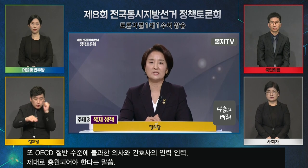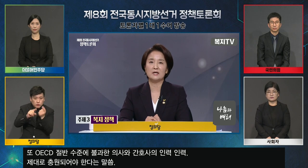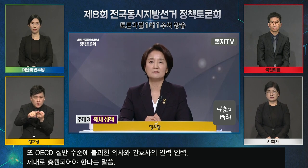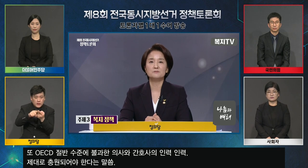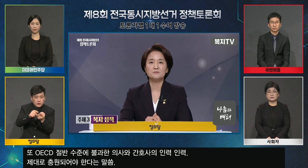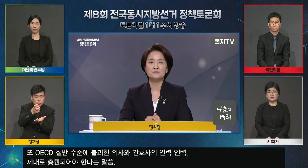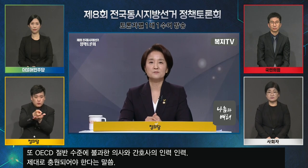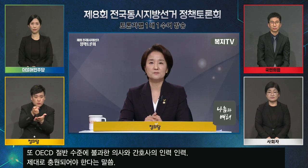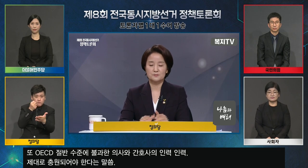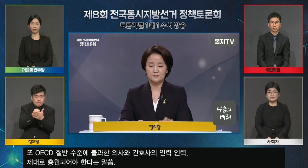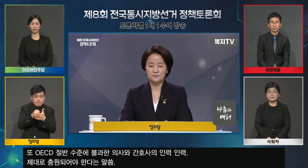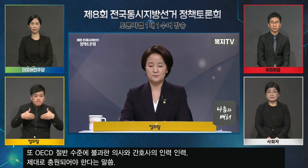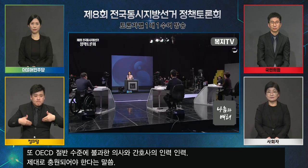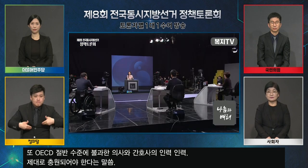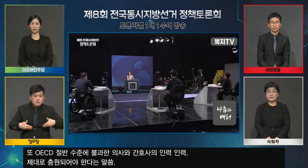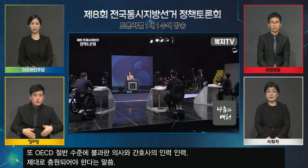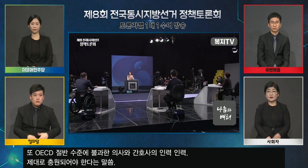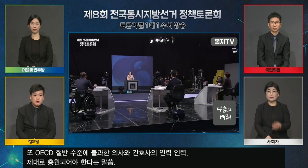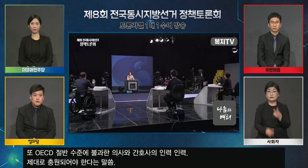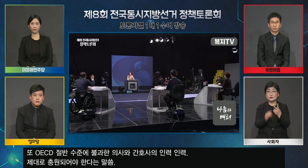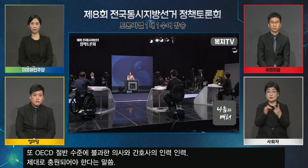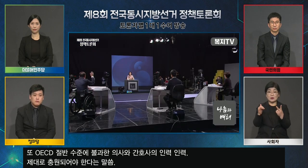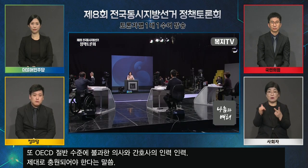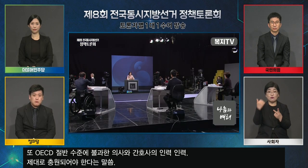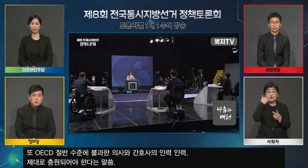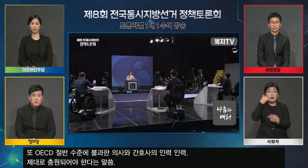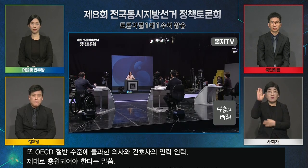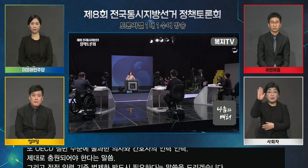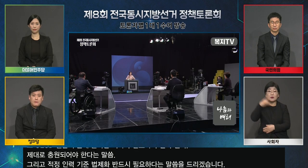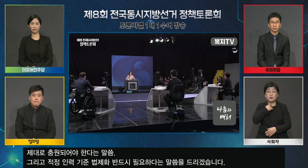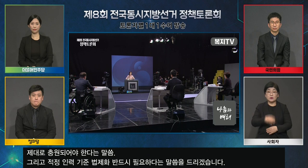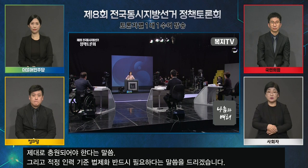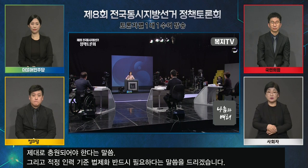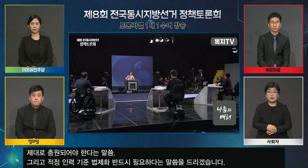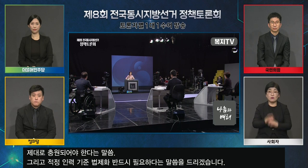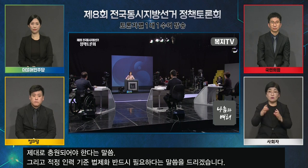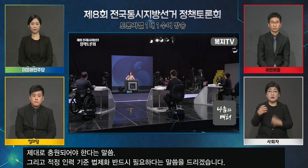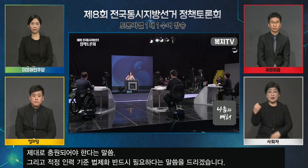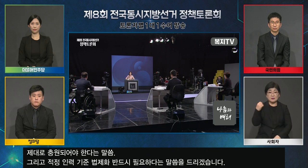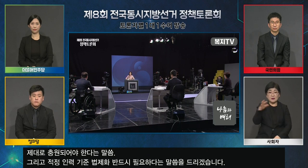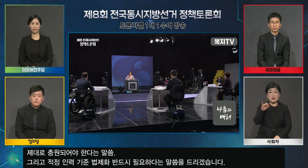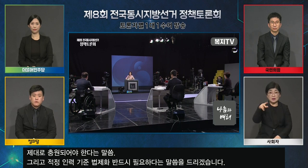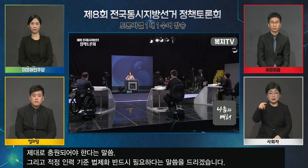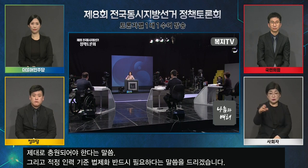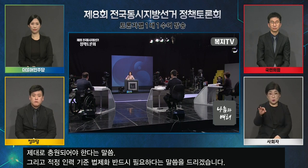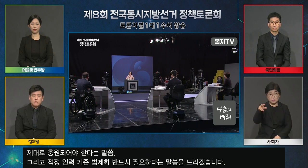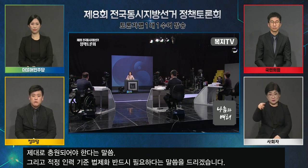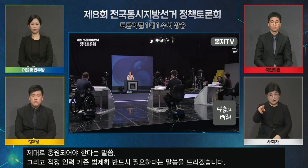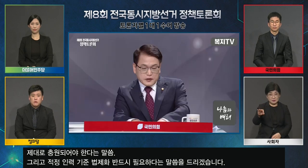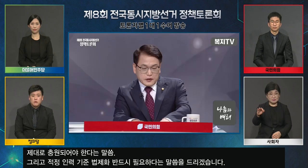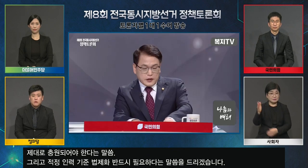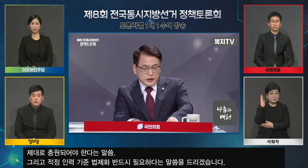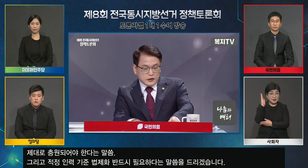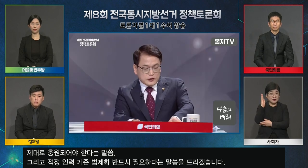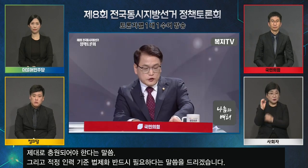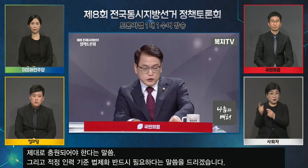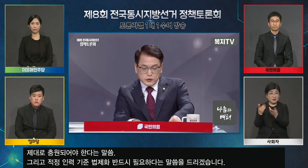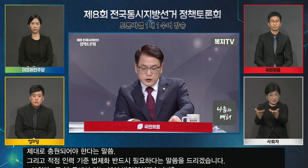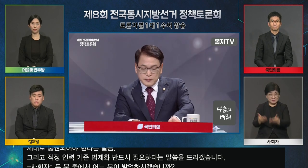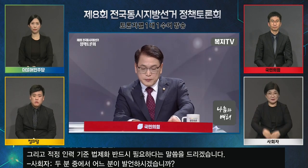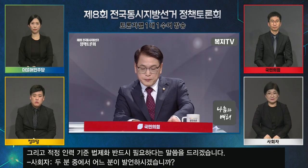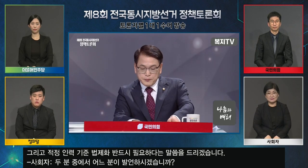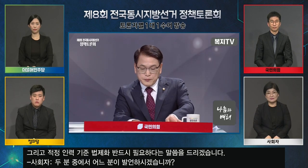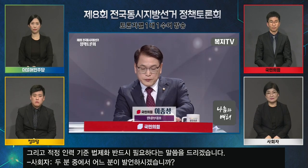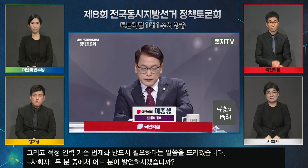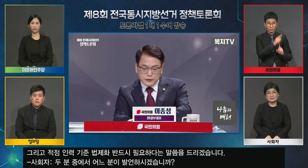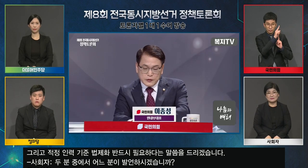드리겠습니다. 두 분 중에서 어느 분 발언하시겠습니까? 국민의힘 이종성 원내부대표 말씀 부탁드립니다. 네, 이은주